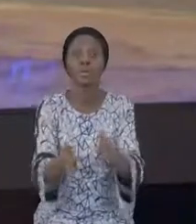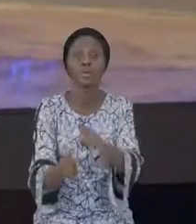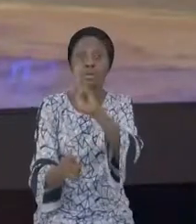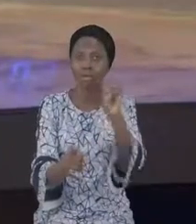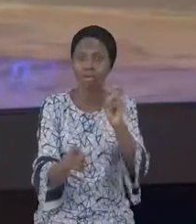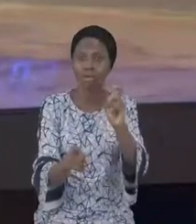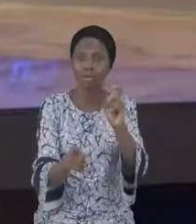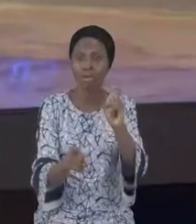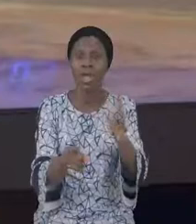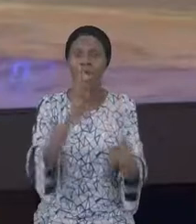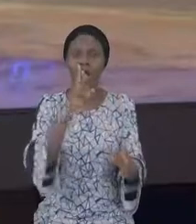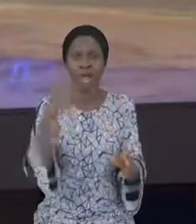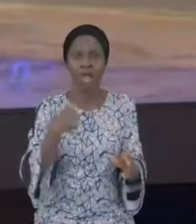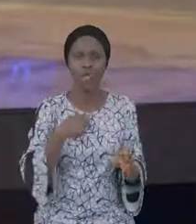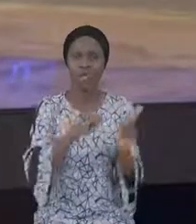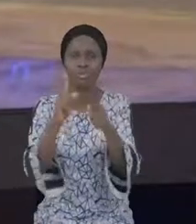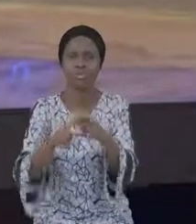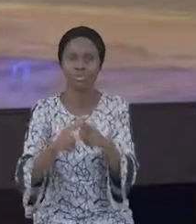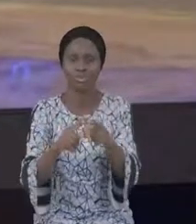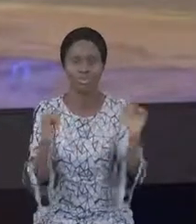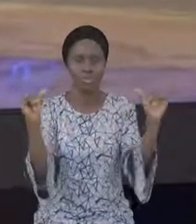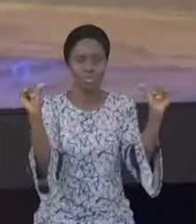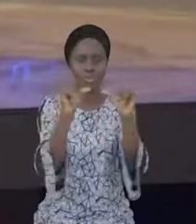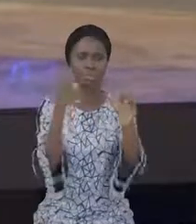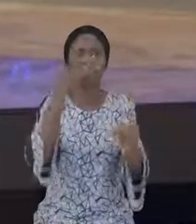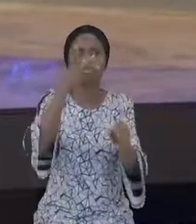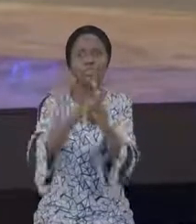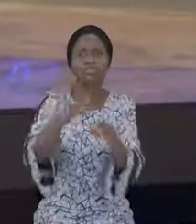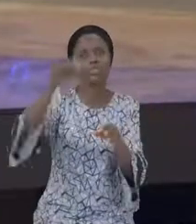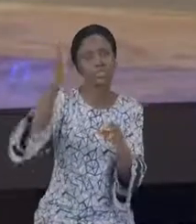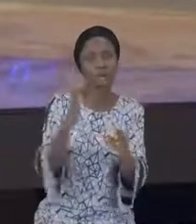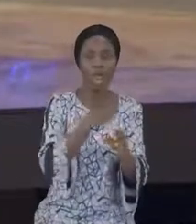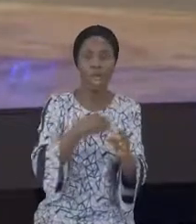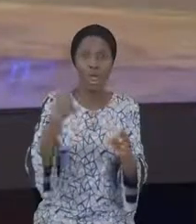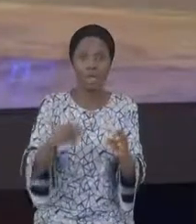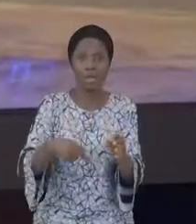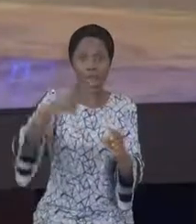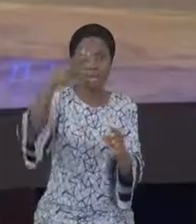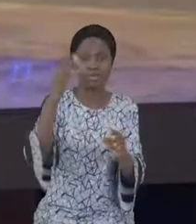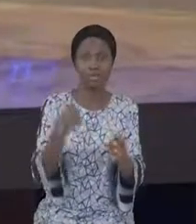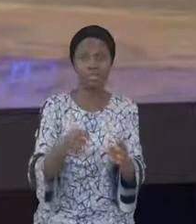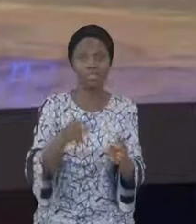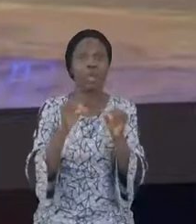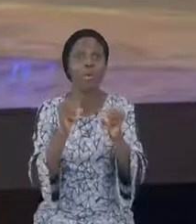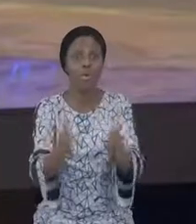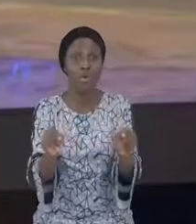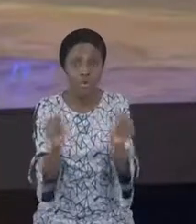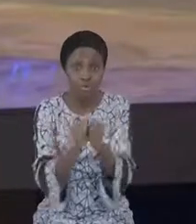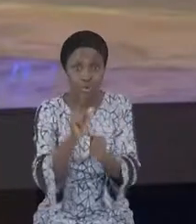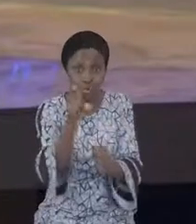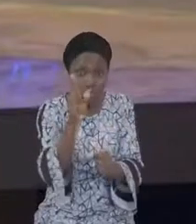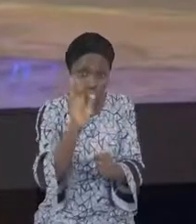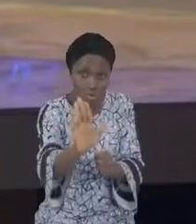est-ce que nous allons mesurer and la the promesse height de Dieu, of the privilege with your